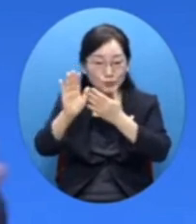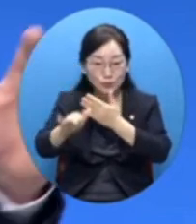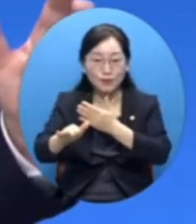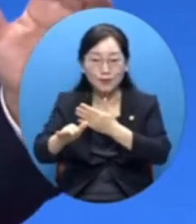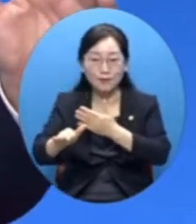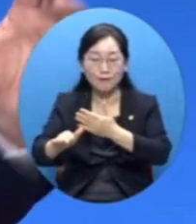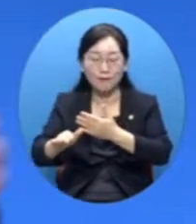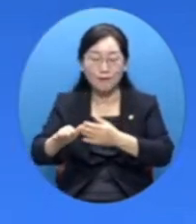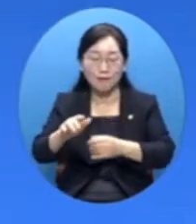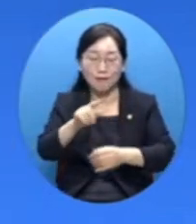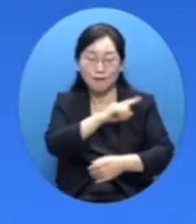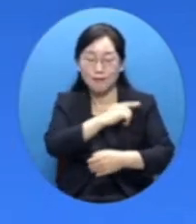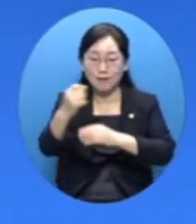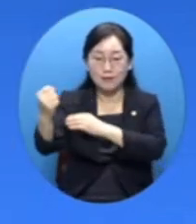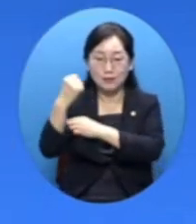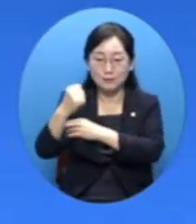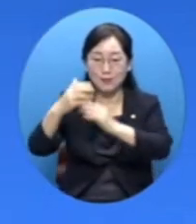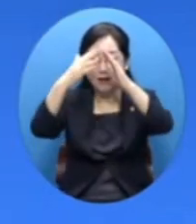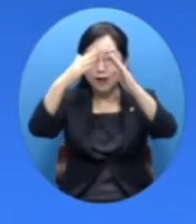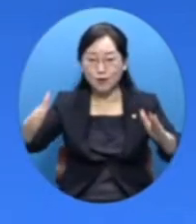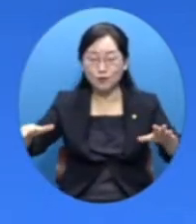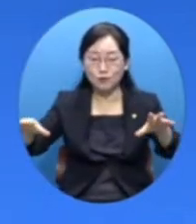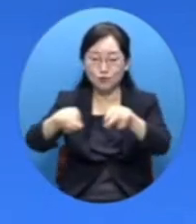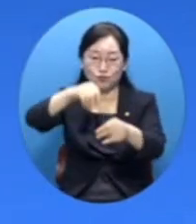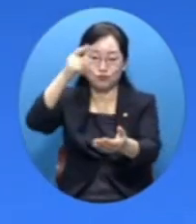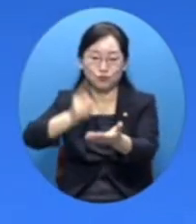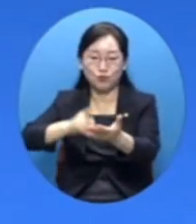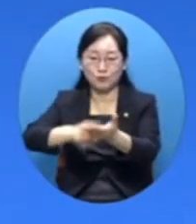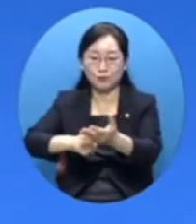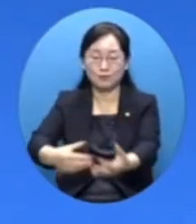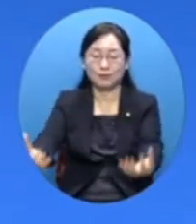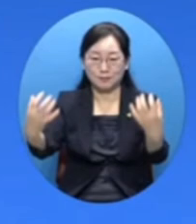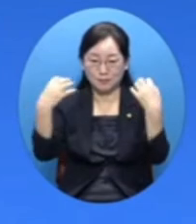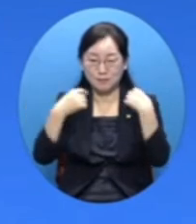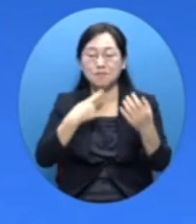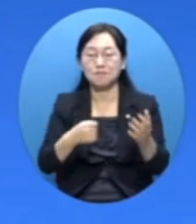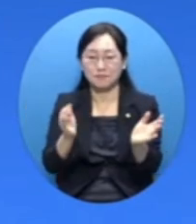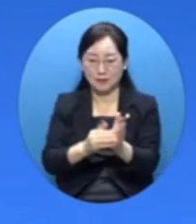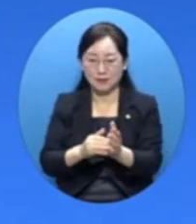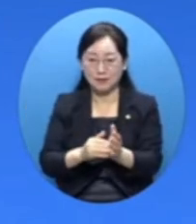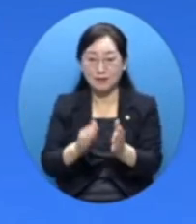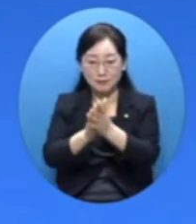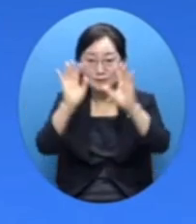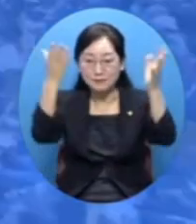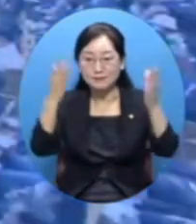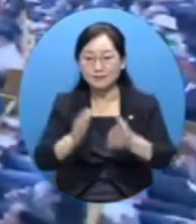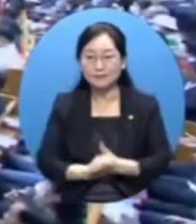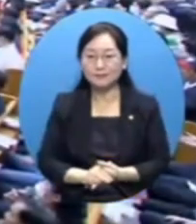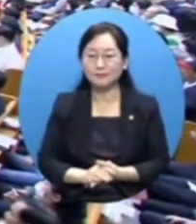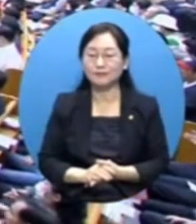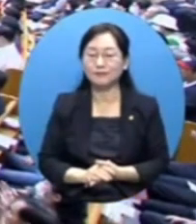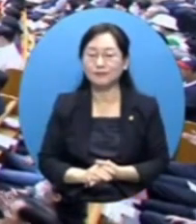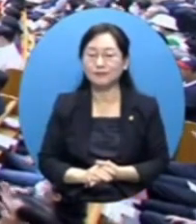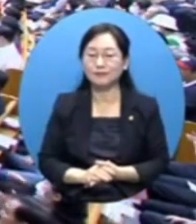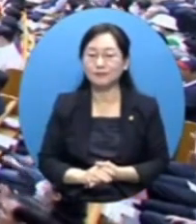최대 강대국은 애굽의 국리 총의로 우뚝설 수 있게 되었던 것입니다 할렐루야 아멘